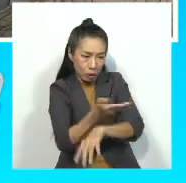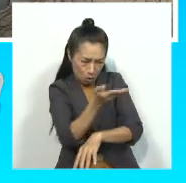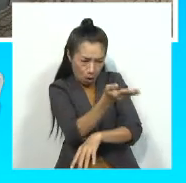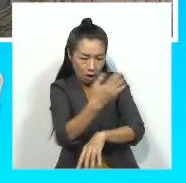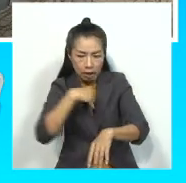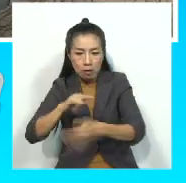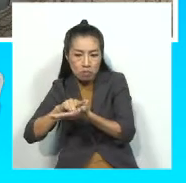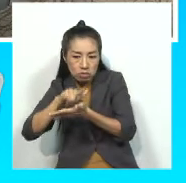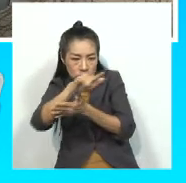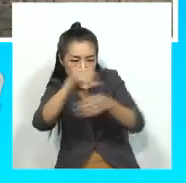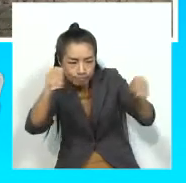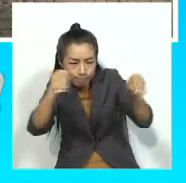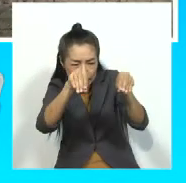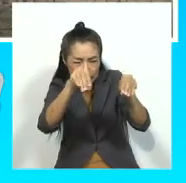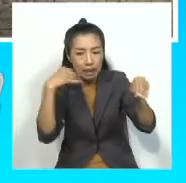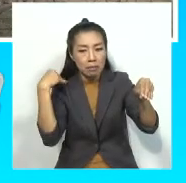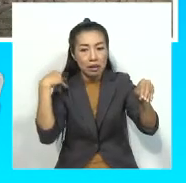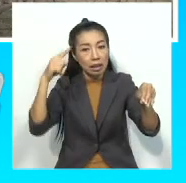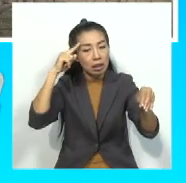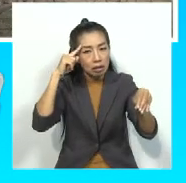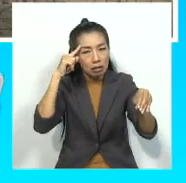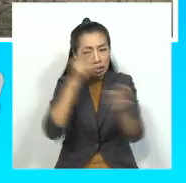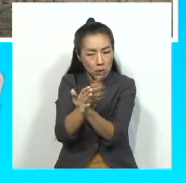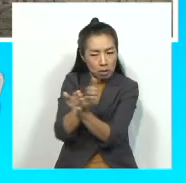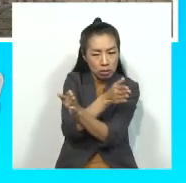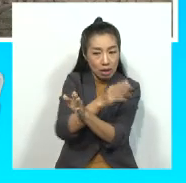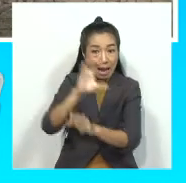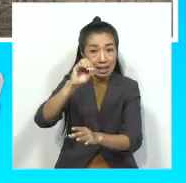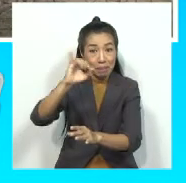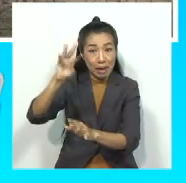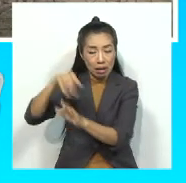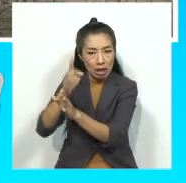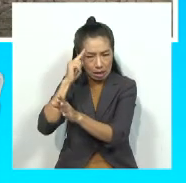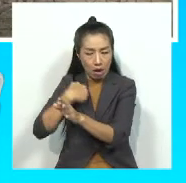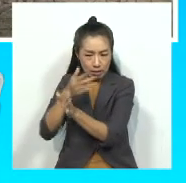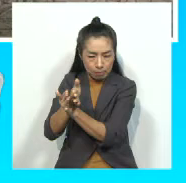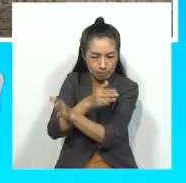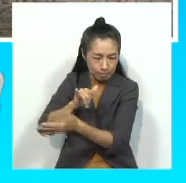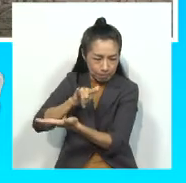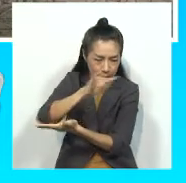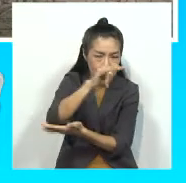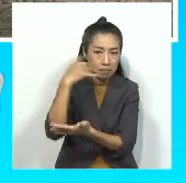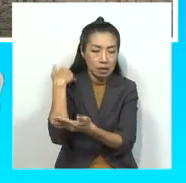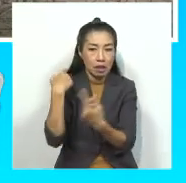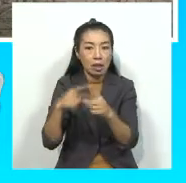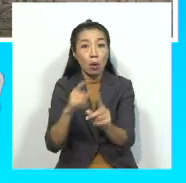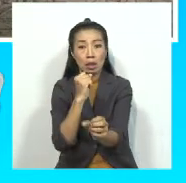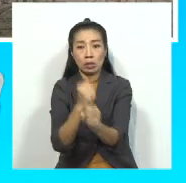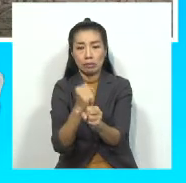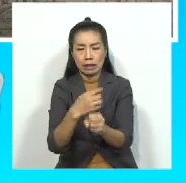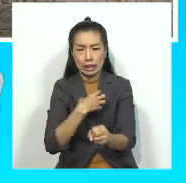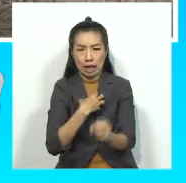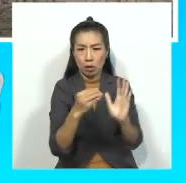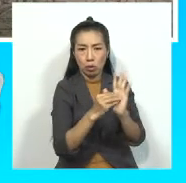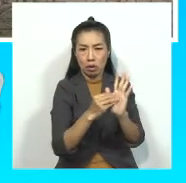ก็คงบินเกินเข้าไปเกินกว่า50ไมล์ตรงนั้นเพราะนั้นเนี่ยเราก็คิดว่าประสิทธิภาพในเรื่องของการทำงานที่จะให้ฝนต